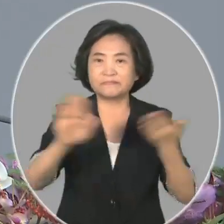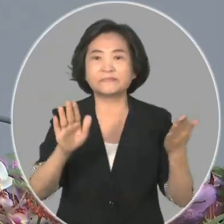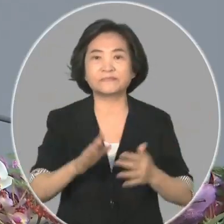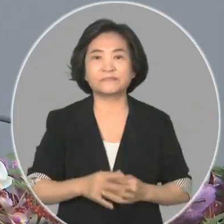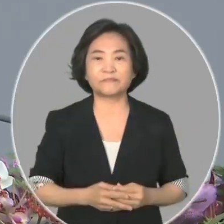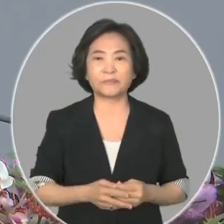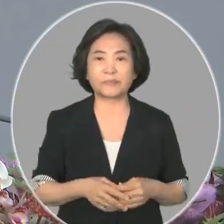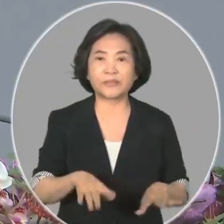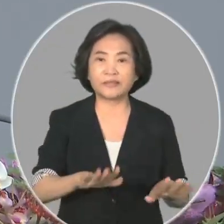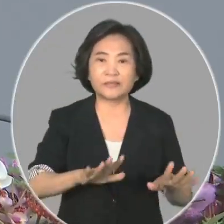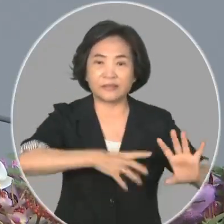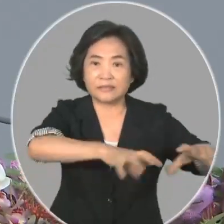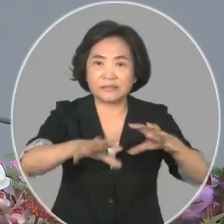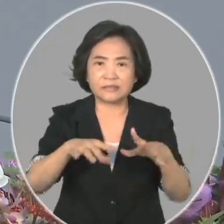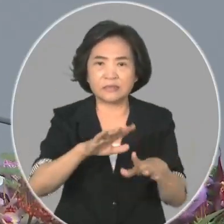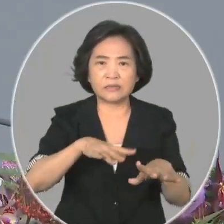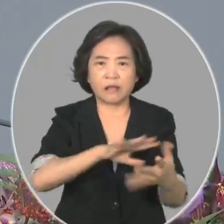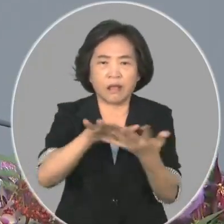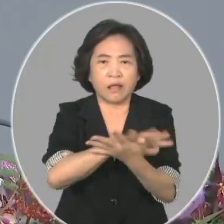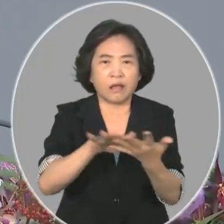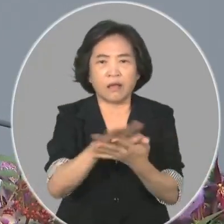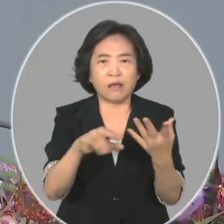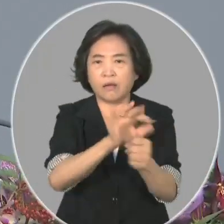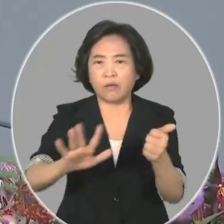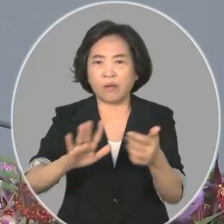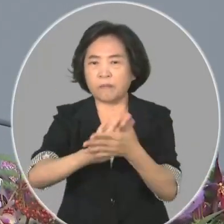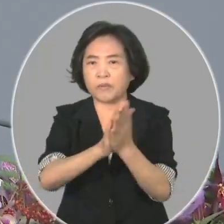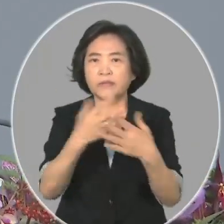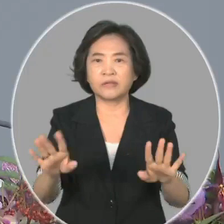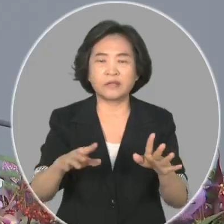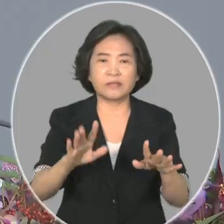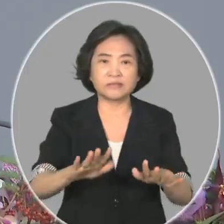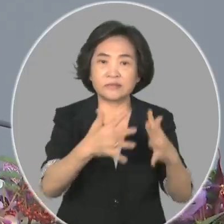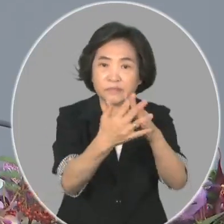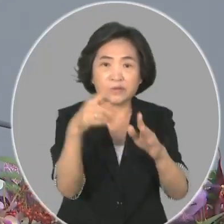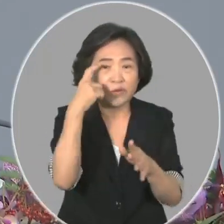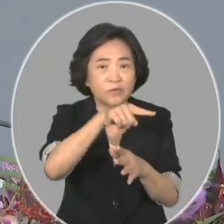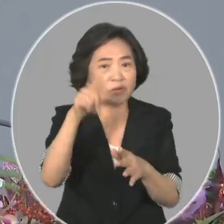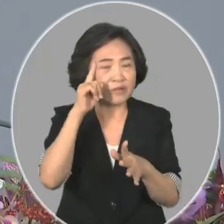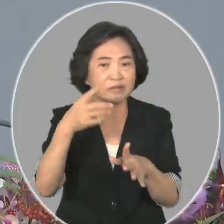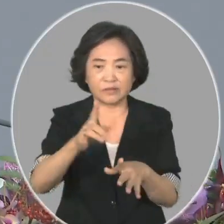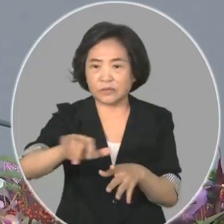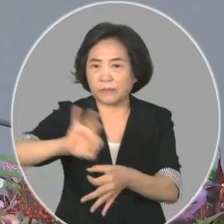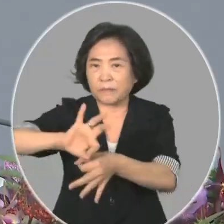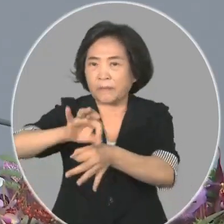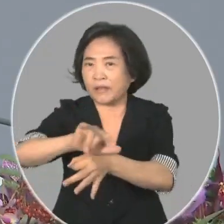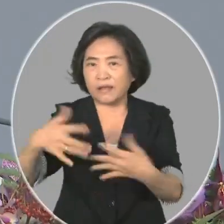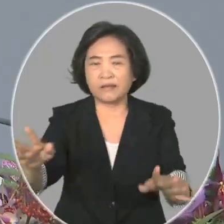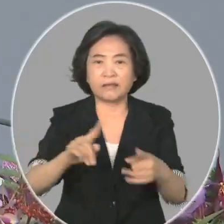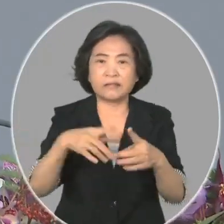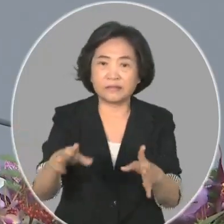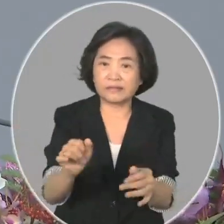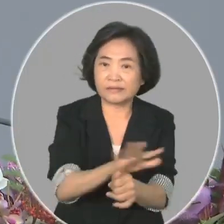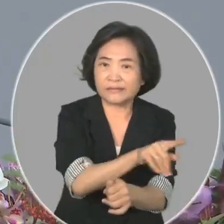疫后的世界的秩序正在剧烈的变化，目前欧美各国正苦于通货膨胀和随之而来